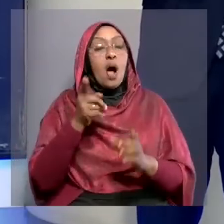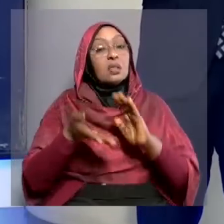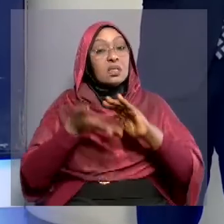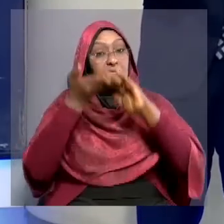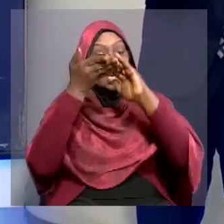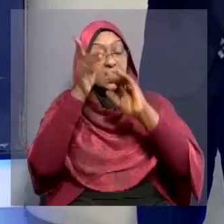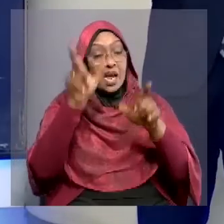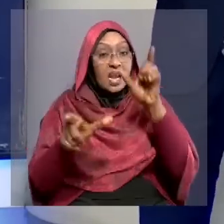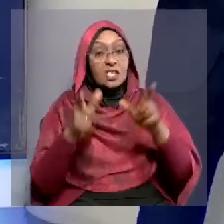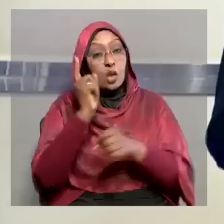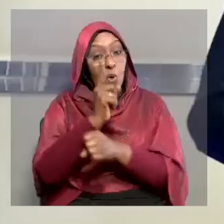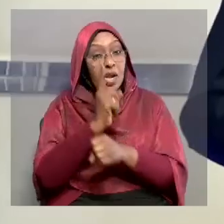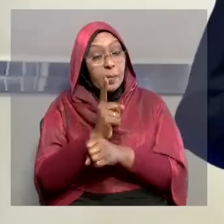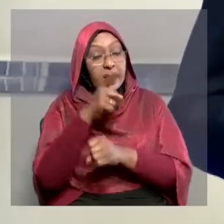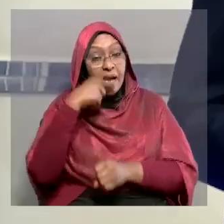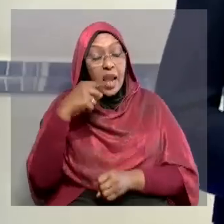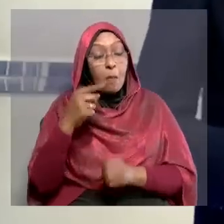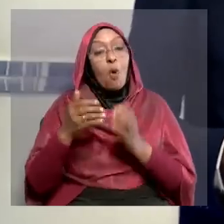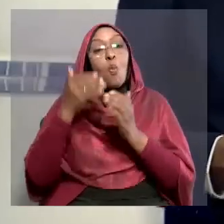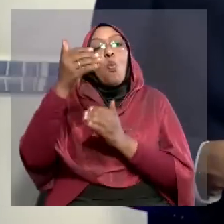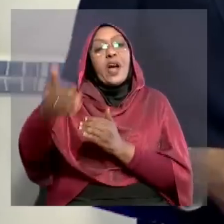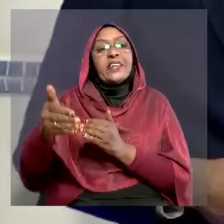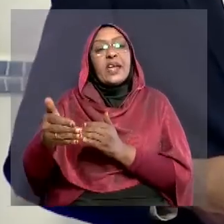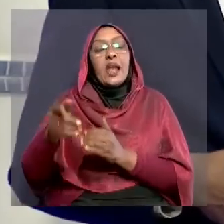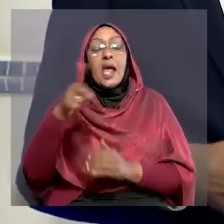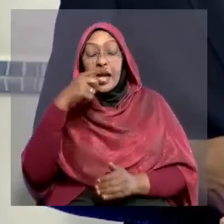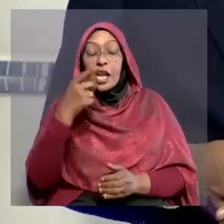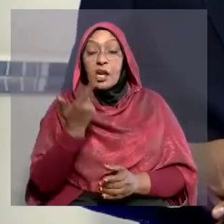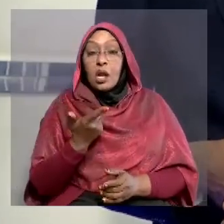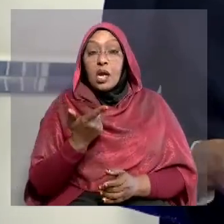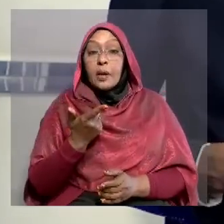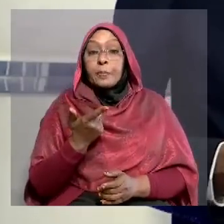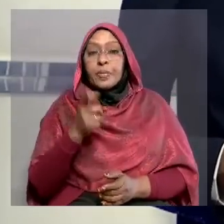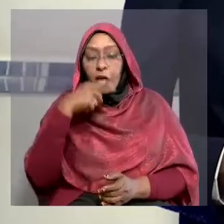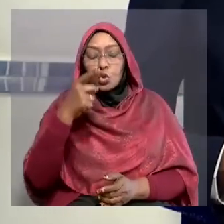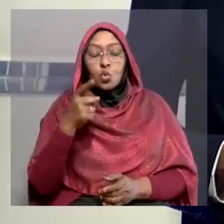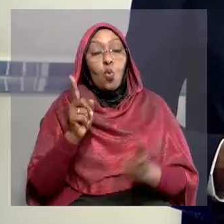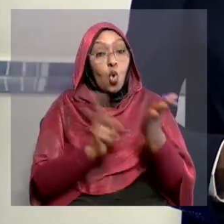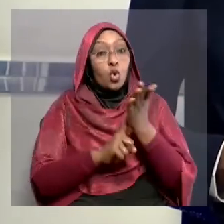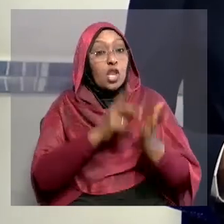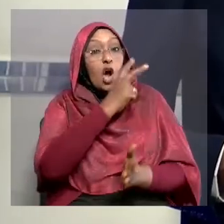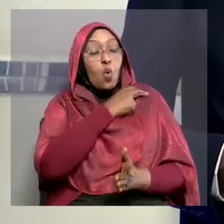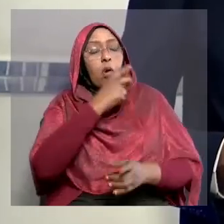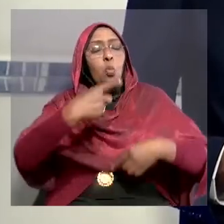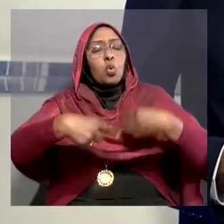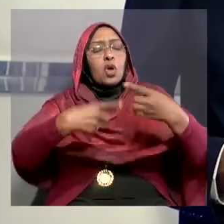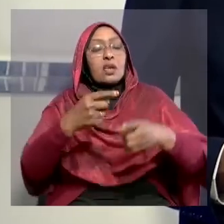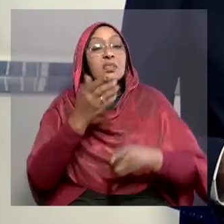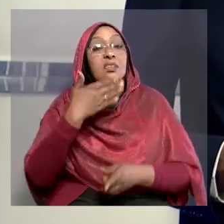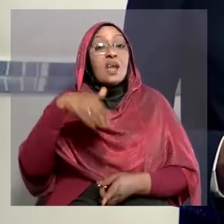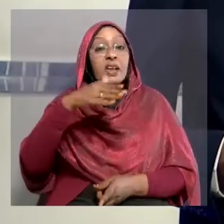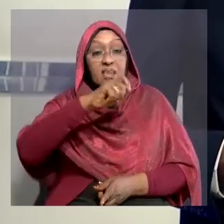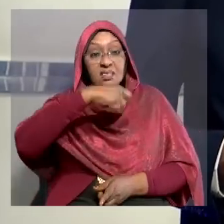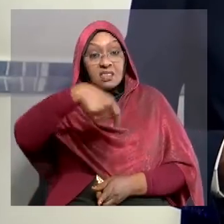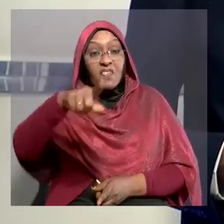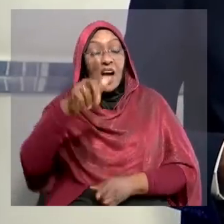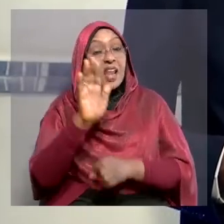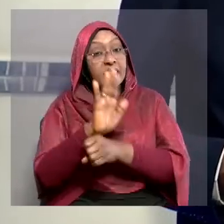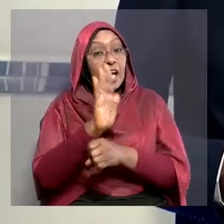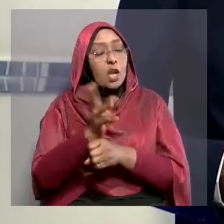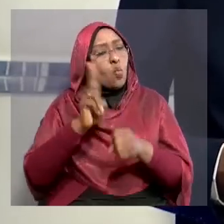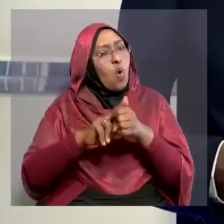حديث مناسبات. يختتم النور زاويته بالقول: رغم وعود الحكومة المتكررة بزيادة الصرف على التعليم